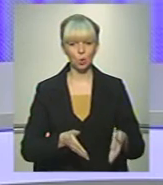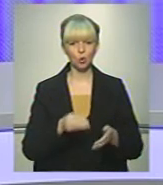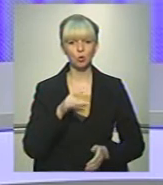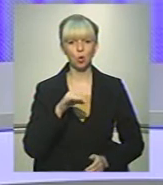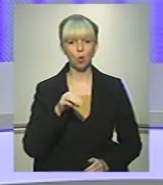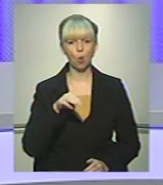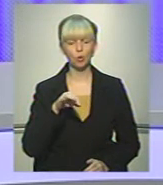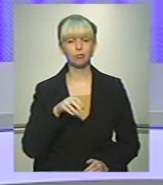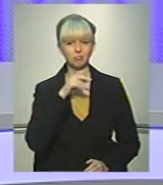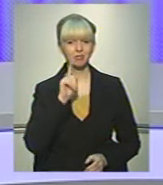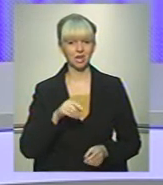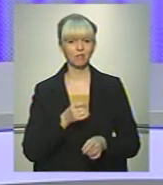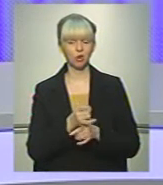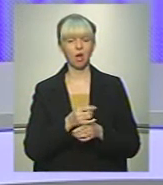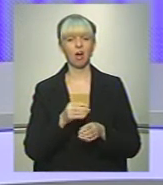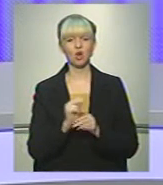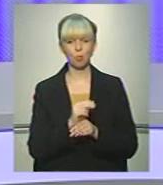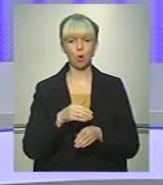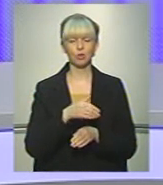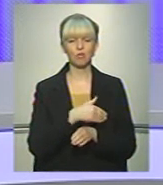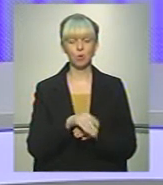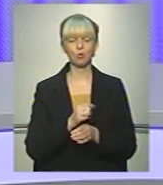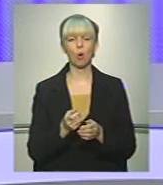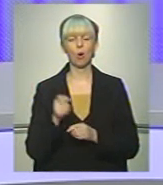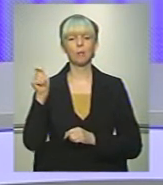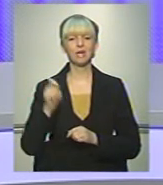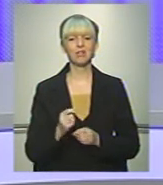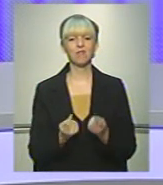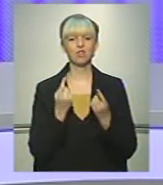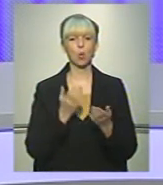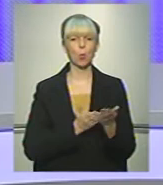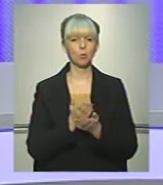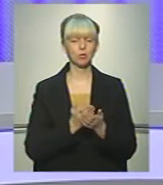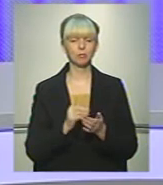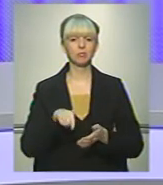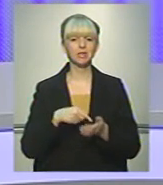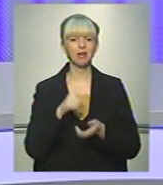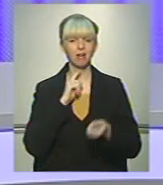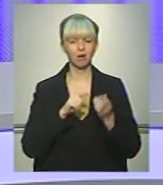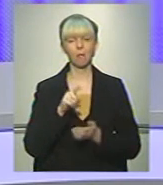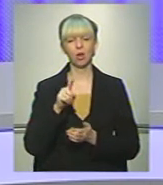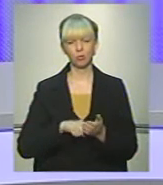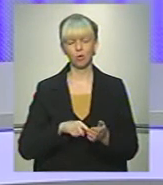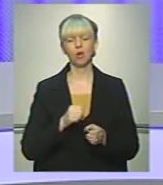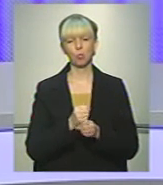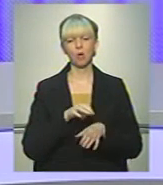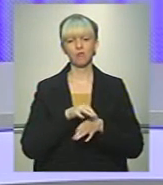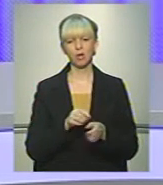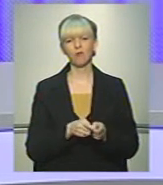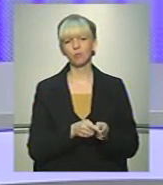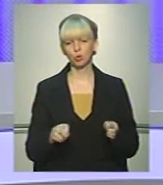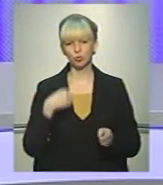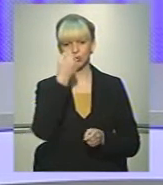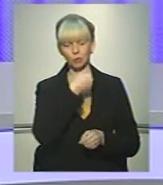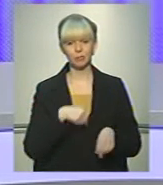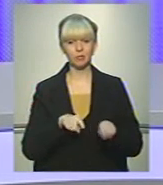Чернівчани навіть жартують, ремонтували вулиці до приїзду високопосадовців. У міській раді ж переконують, роботи велися впродовж року.